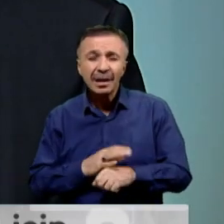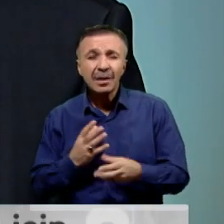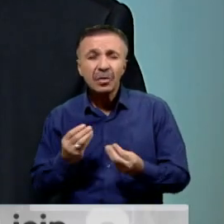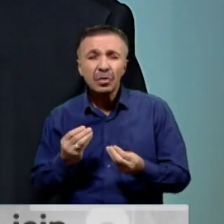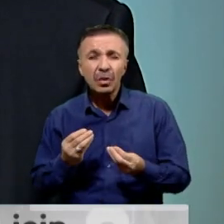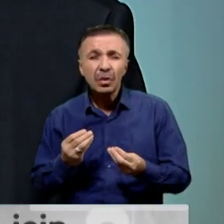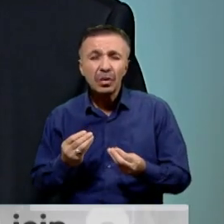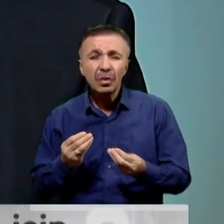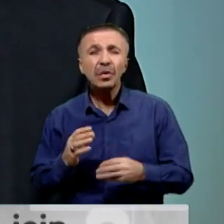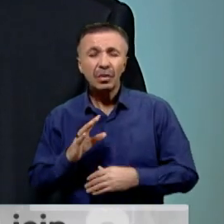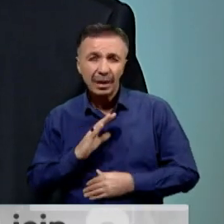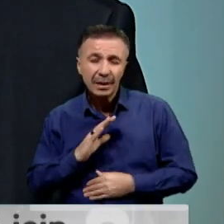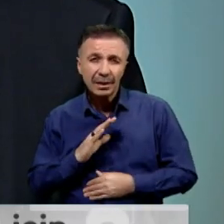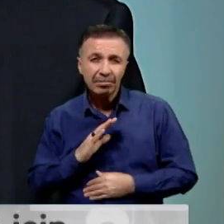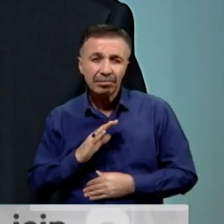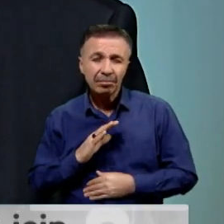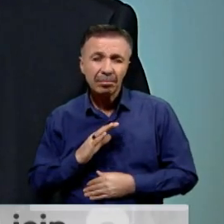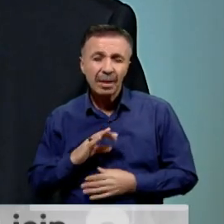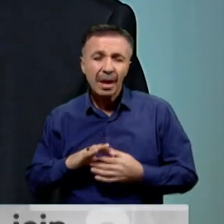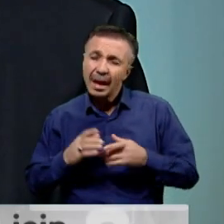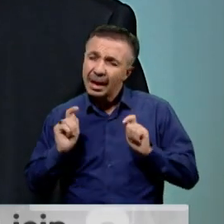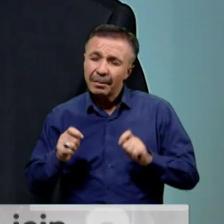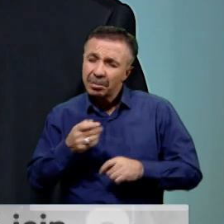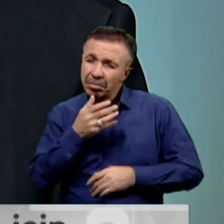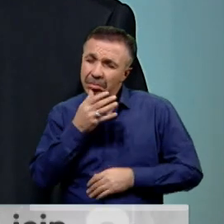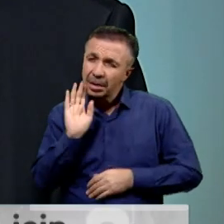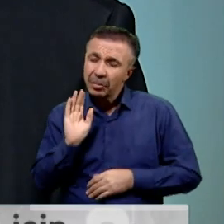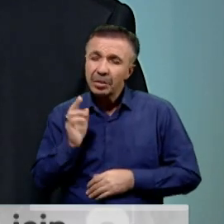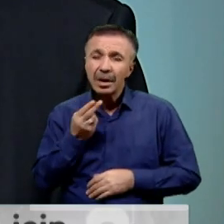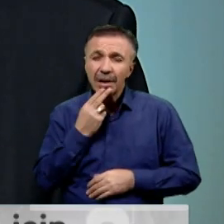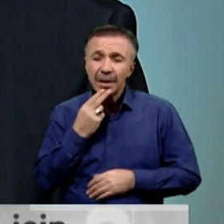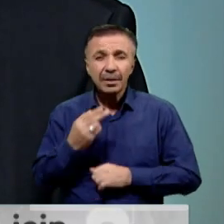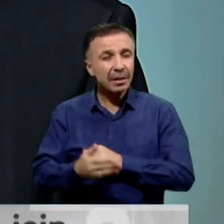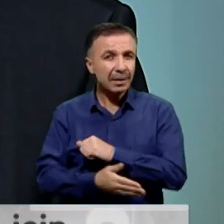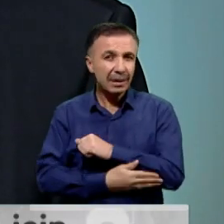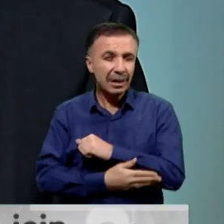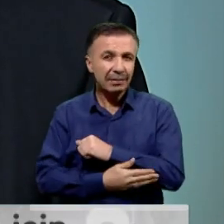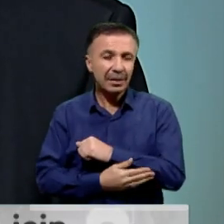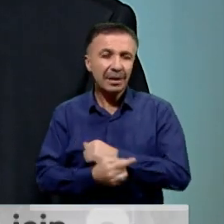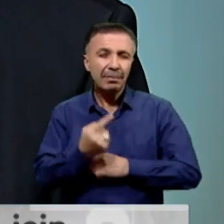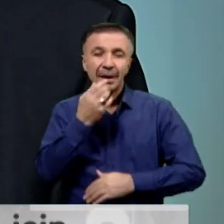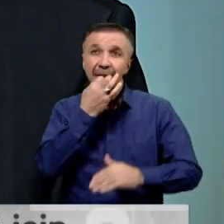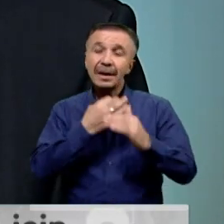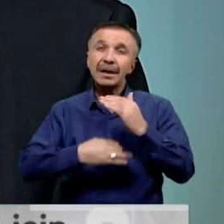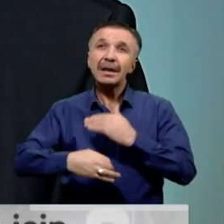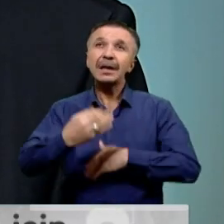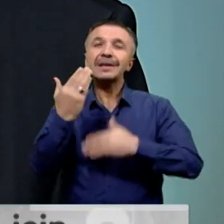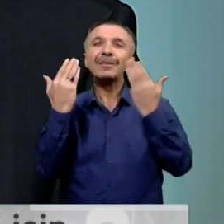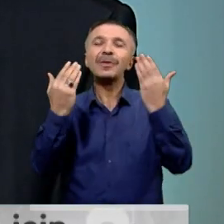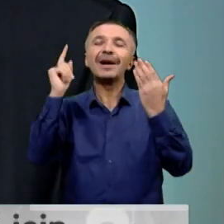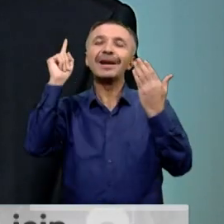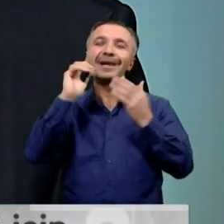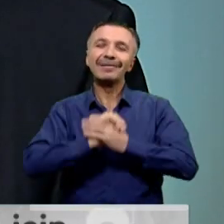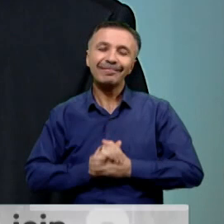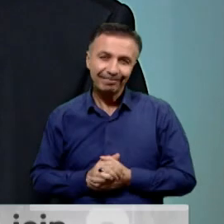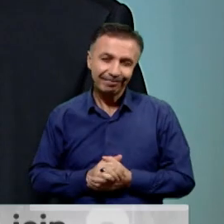ne yapacağını bir türlü bilemiyor. Hanımının yardımıyla bir niyazda bulunuyor Cenab-ı Hak.